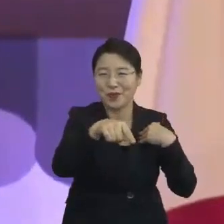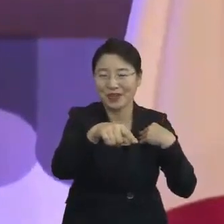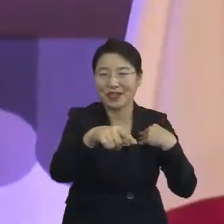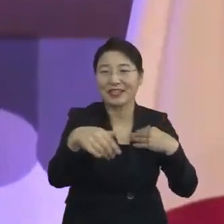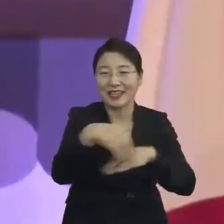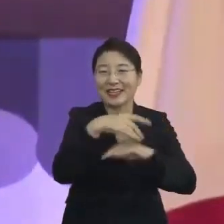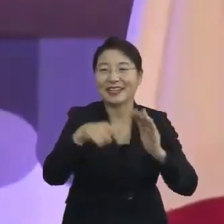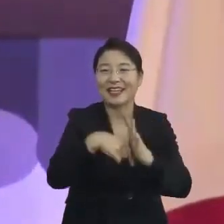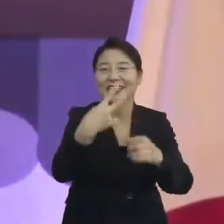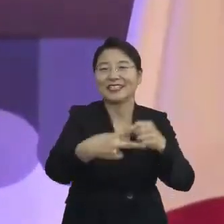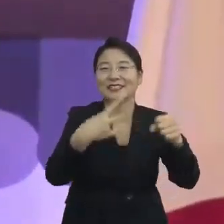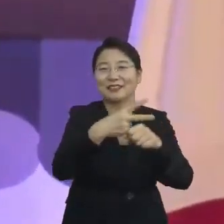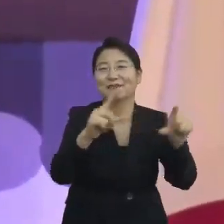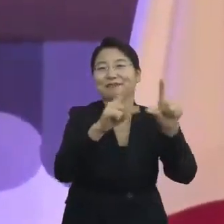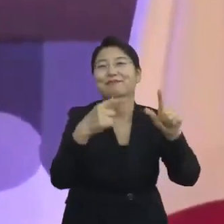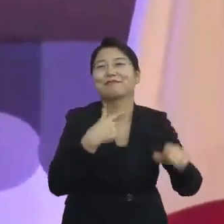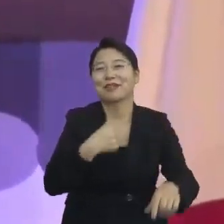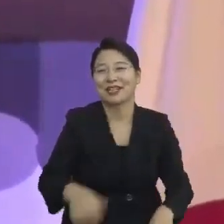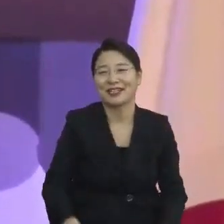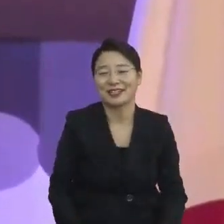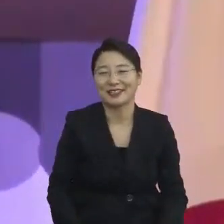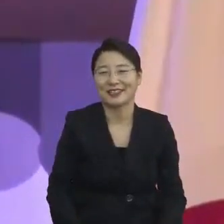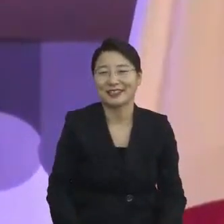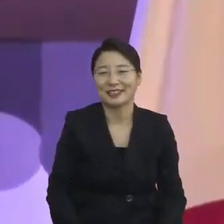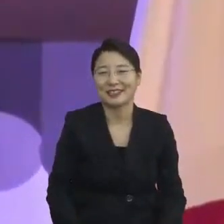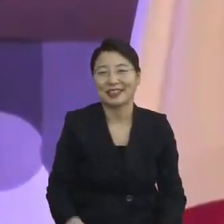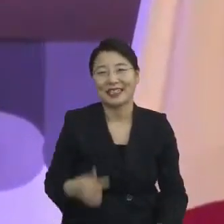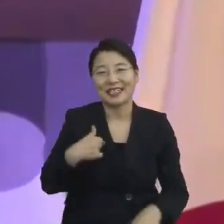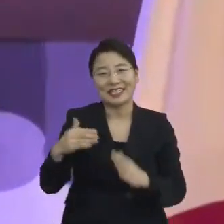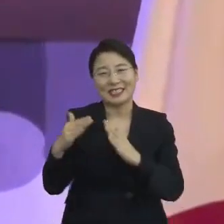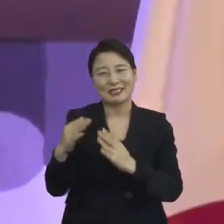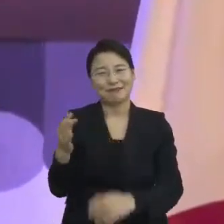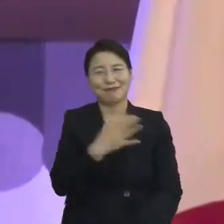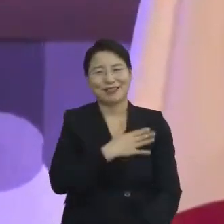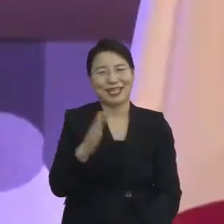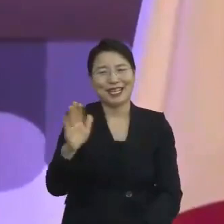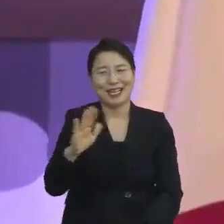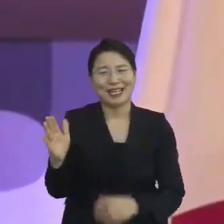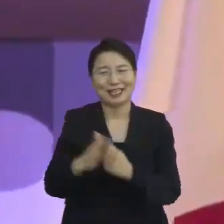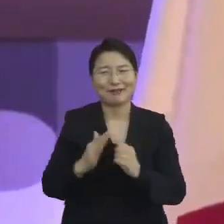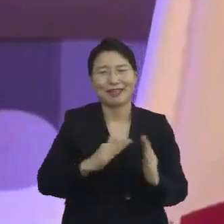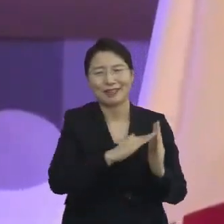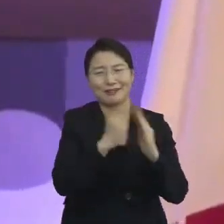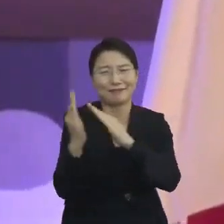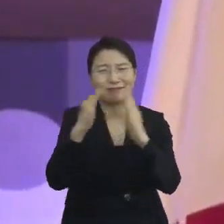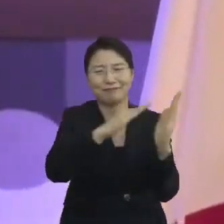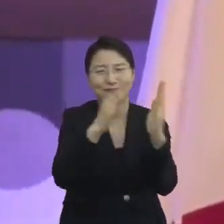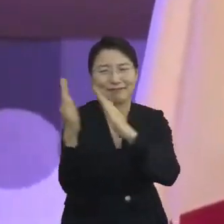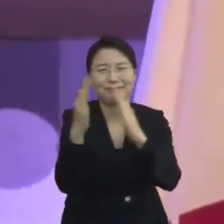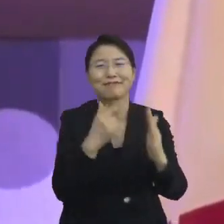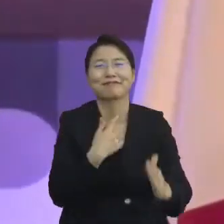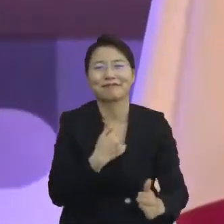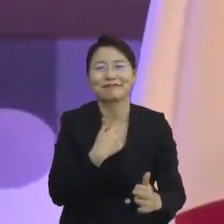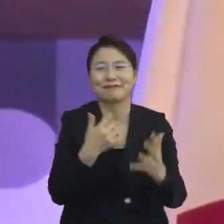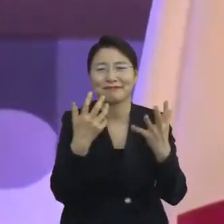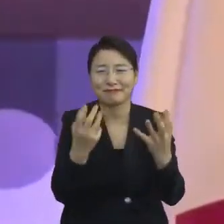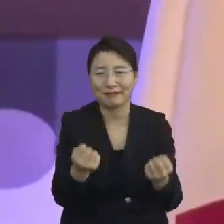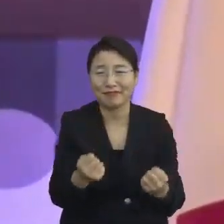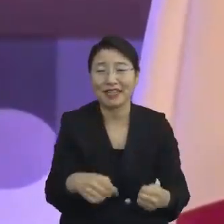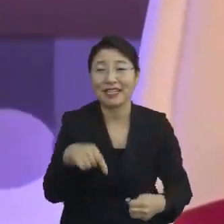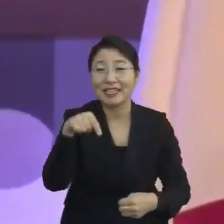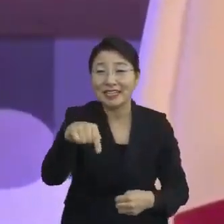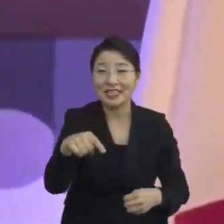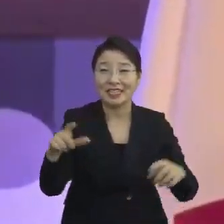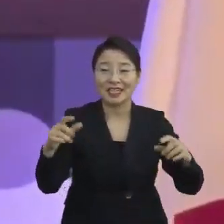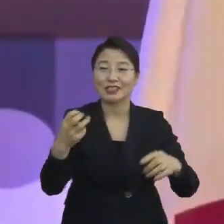살았어요. 원래 저 집안 형편이 별로 넉넉지 못하면 이사를 자주 다닙니다. 제가 그래서 이